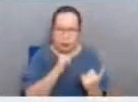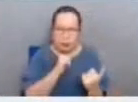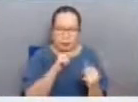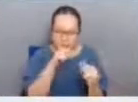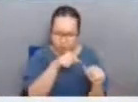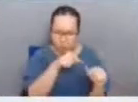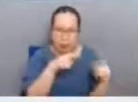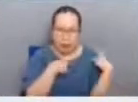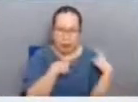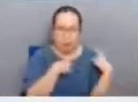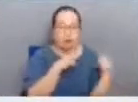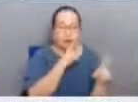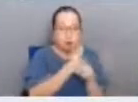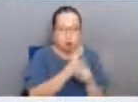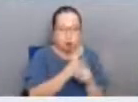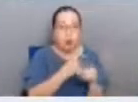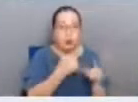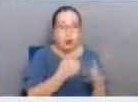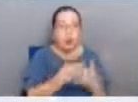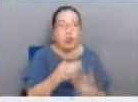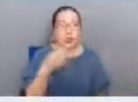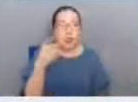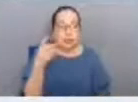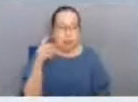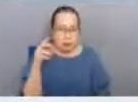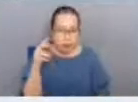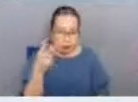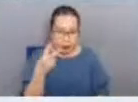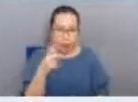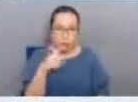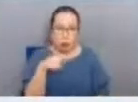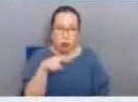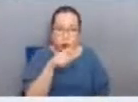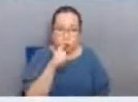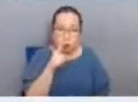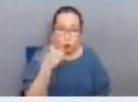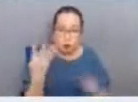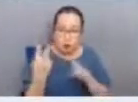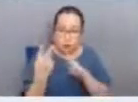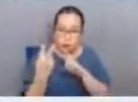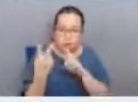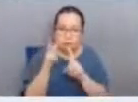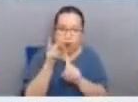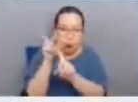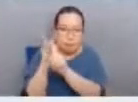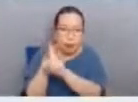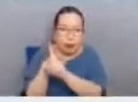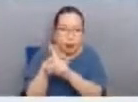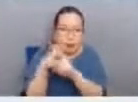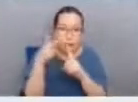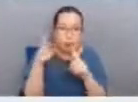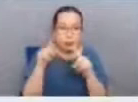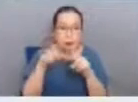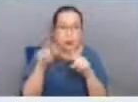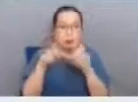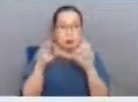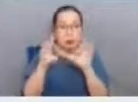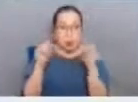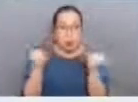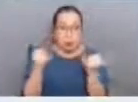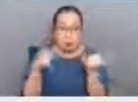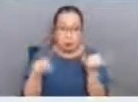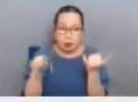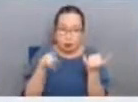kapag kayo po ay inanyanyahan sa isang food chain o kaya restaurant, no? At iiwasan po